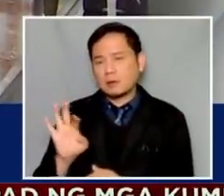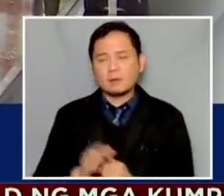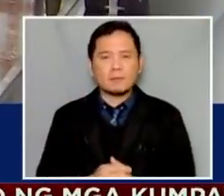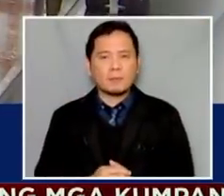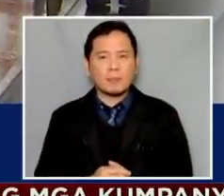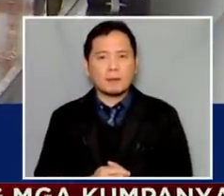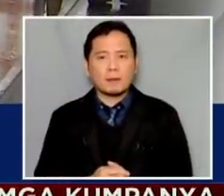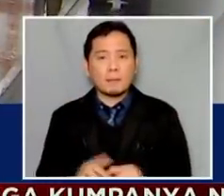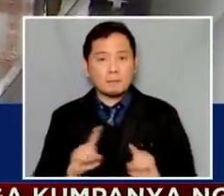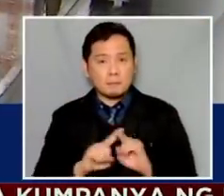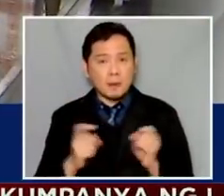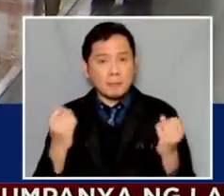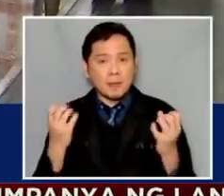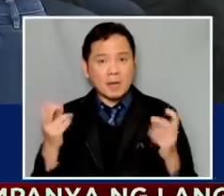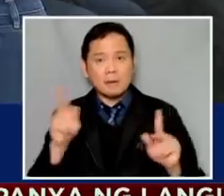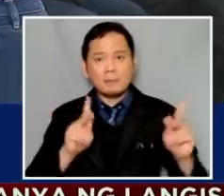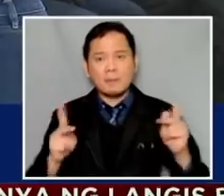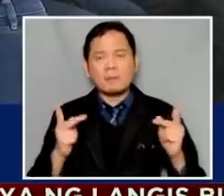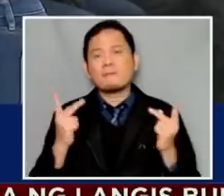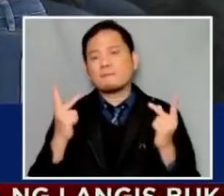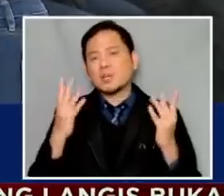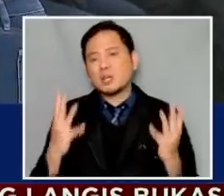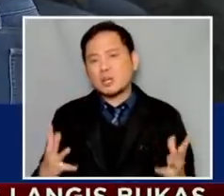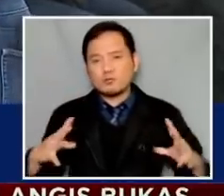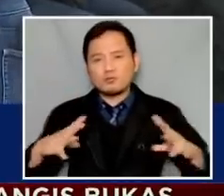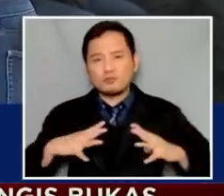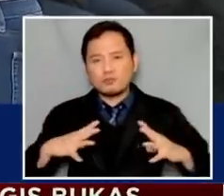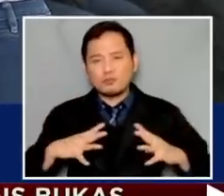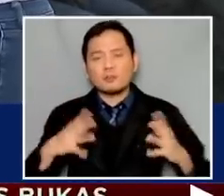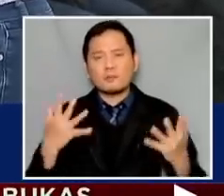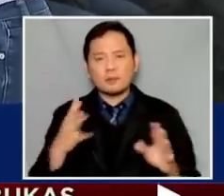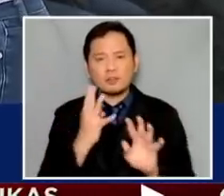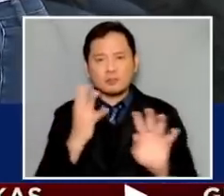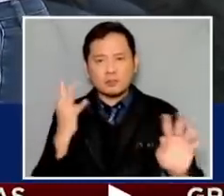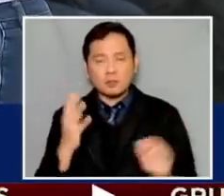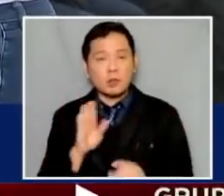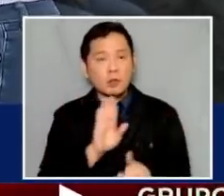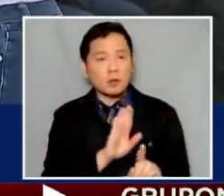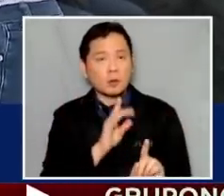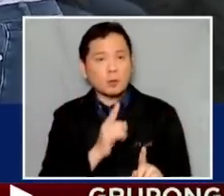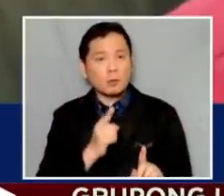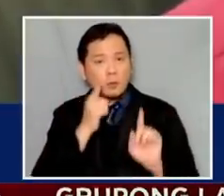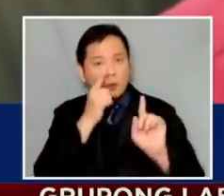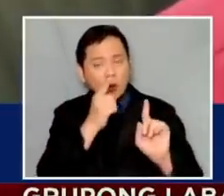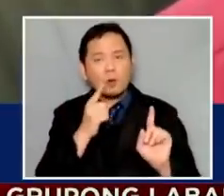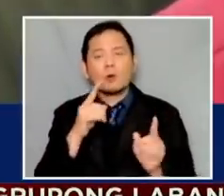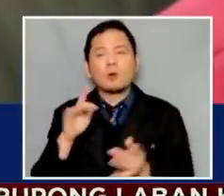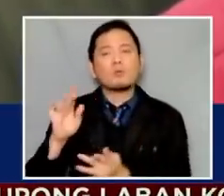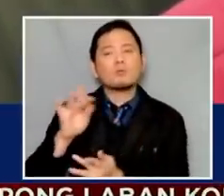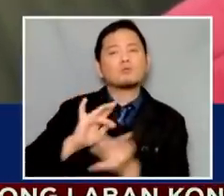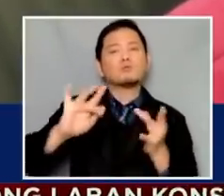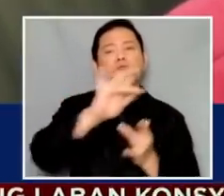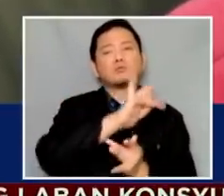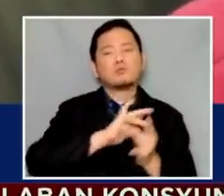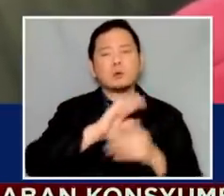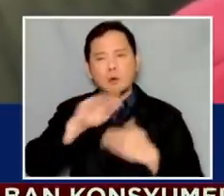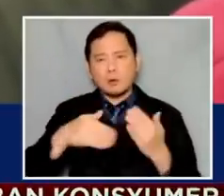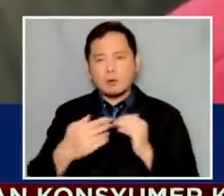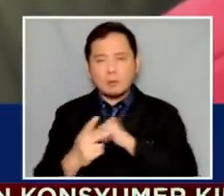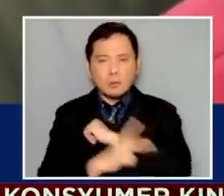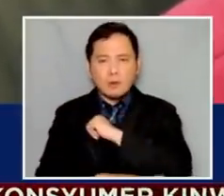maraming bakasyonista ang pumila. Tulad ni Aldrick, na travel goal ang malibot ang lahat ng probinsya ng